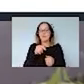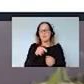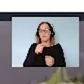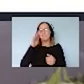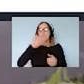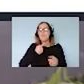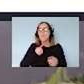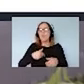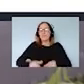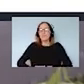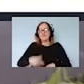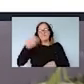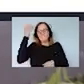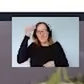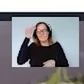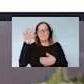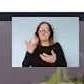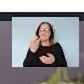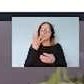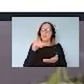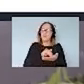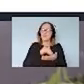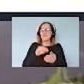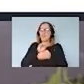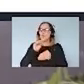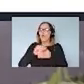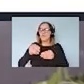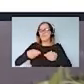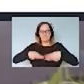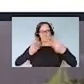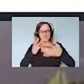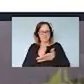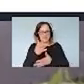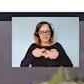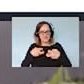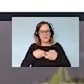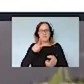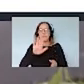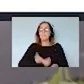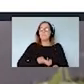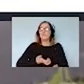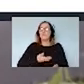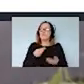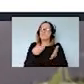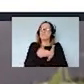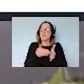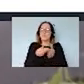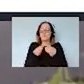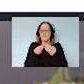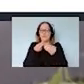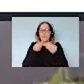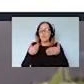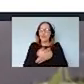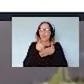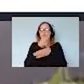wiedzy, bo szczerze powiedziawszy po tych 4 miesiącach edukacji zdalnej ja mam cały czas poczucie, że potrzebuję się czegoś nauczyć